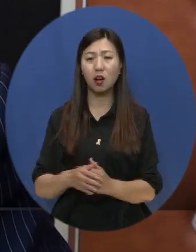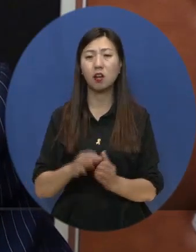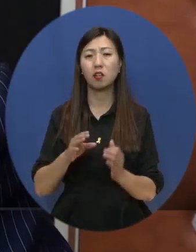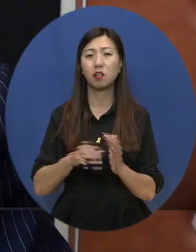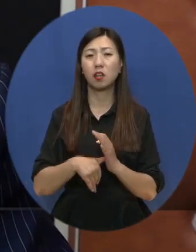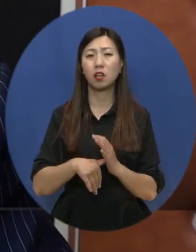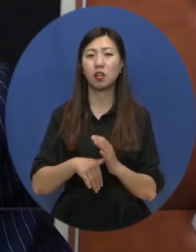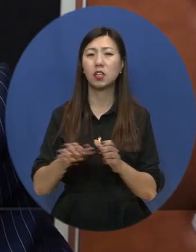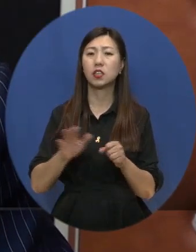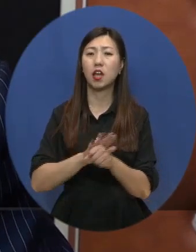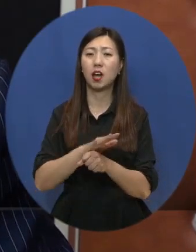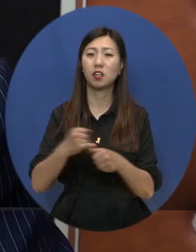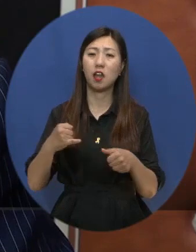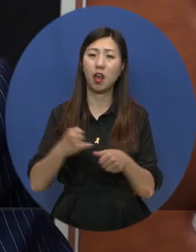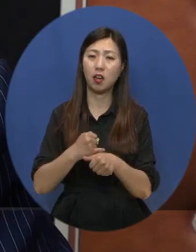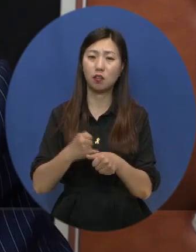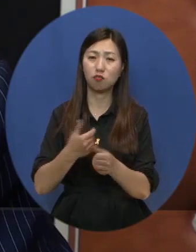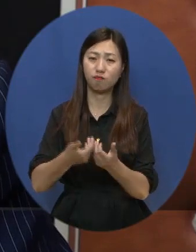사랑하던 연인도 떠나고